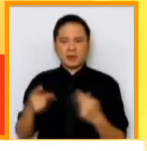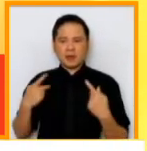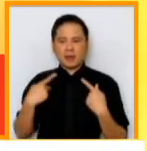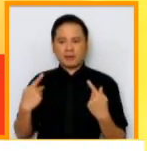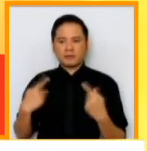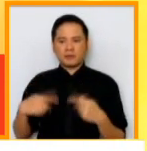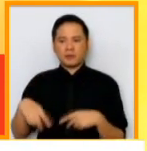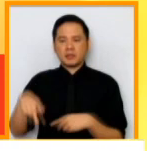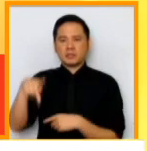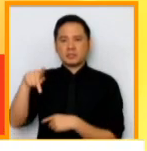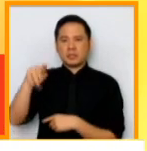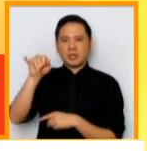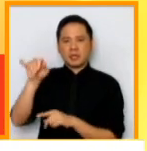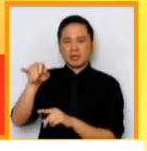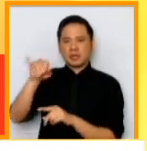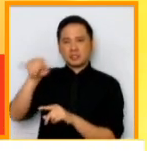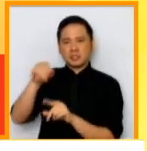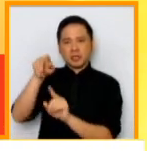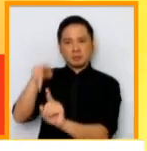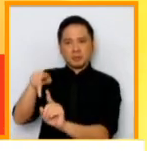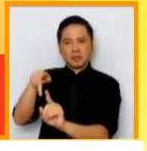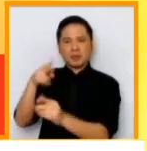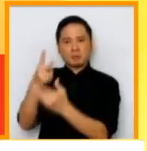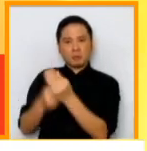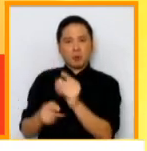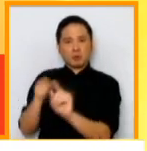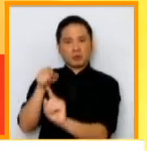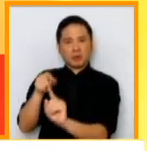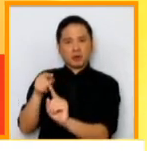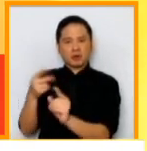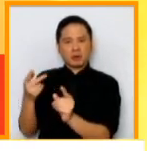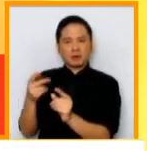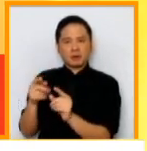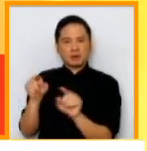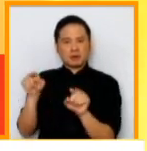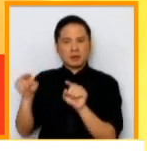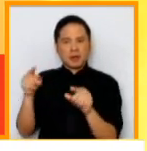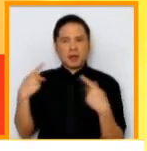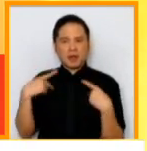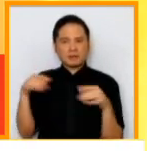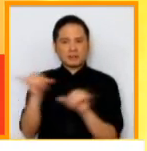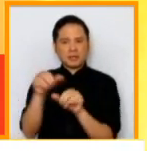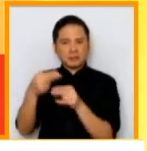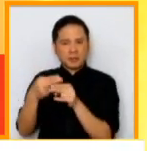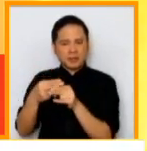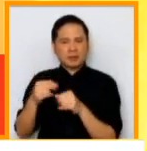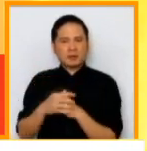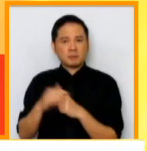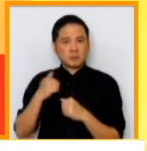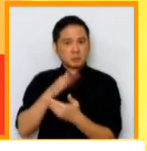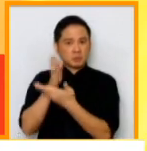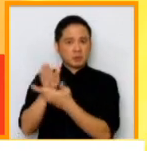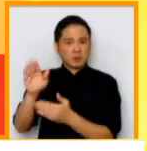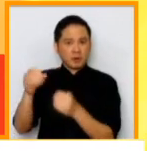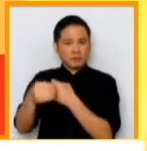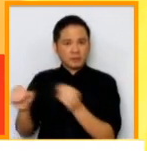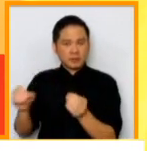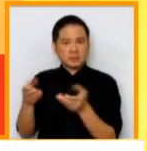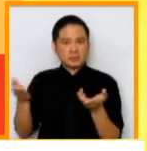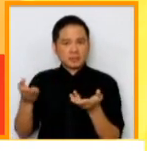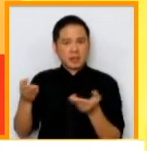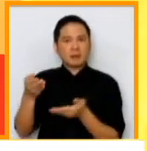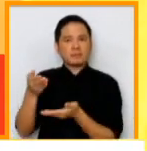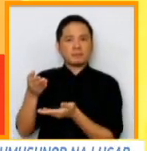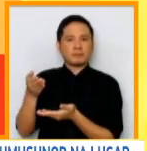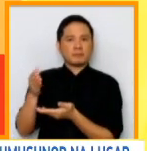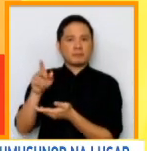Trading, si Rafael and Joanna Blanco. Ayan yung pinuntahan ko yung opisina mismo nila sa Malibay, Pasay City. And then